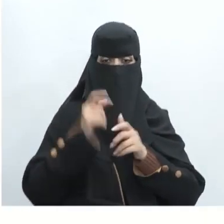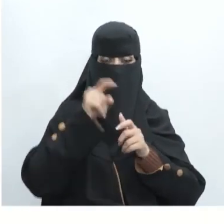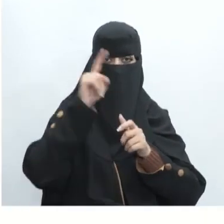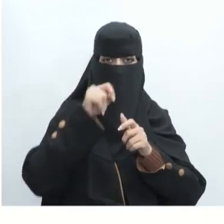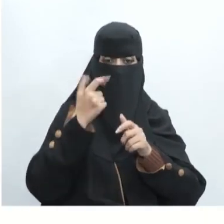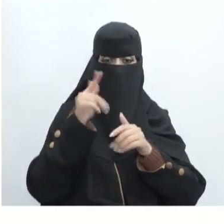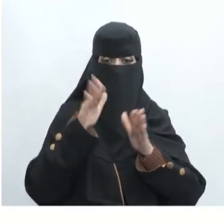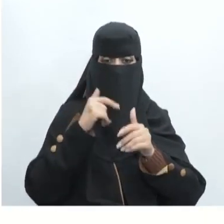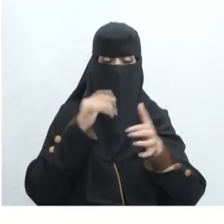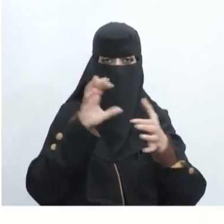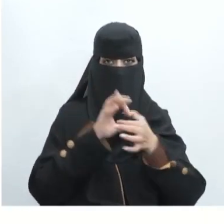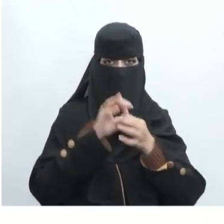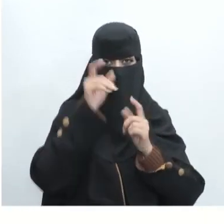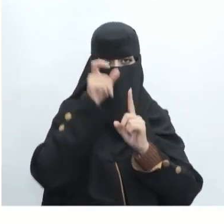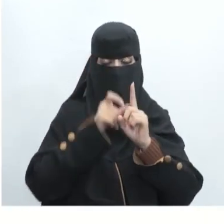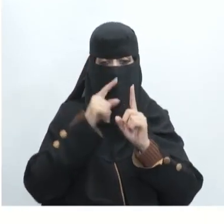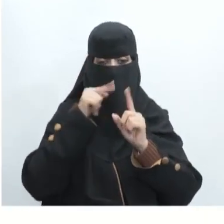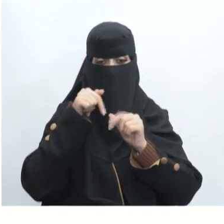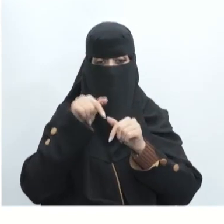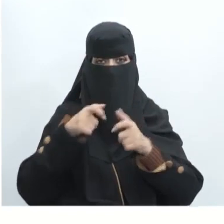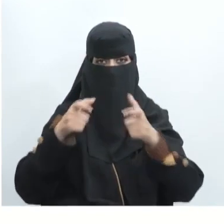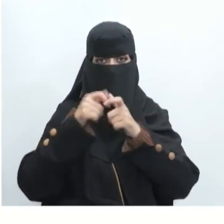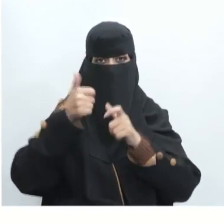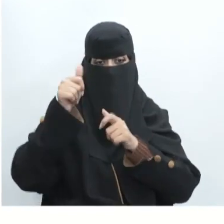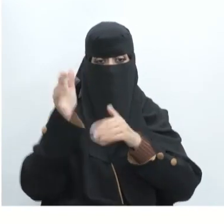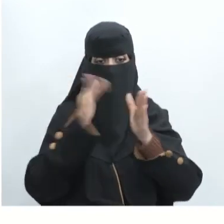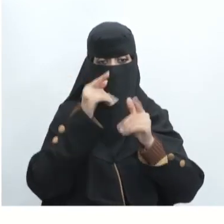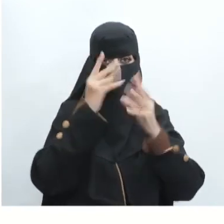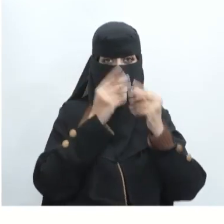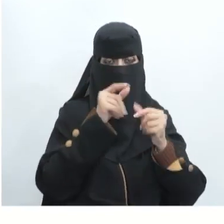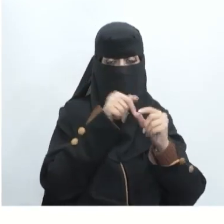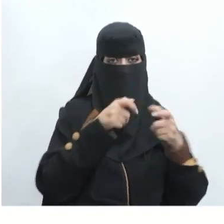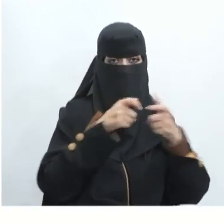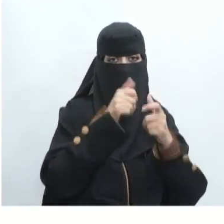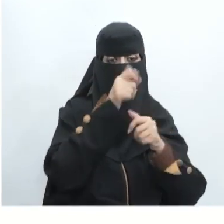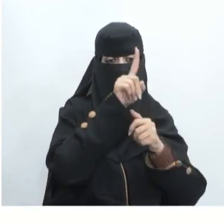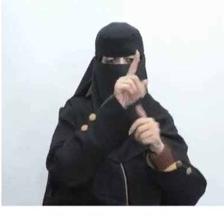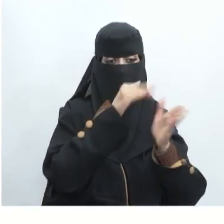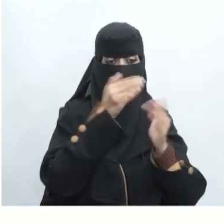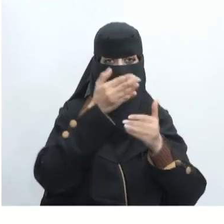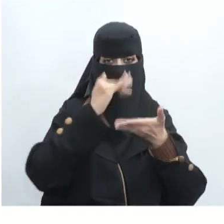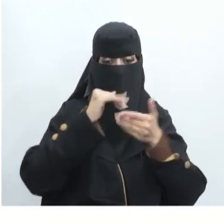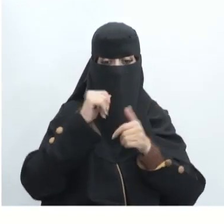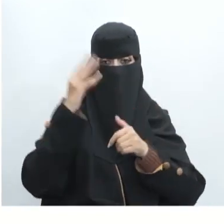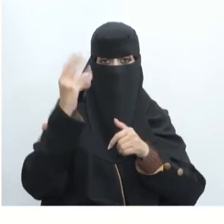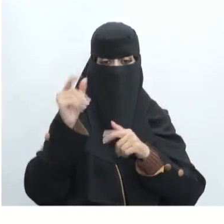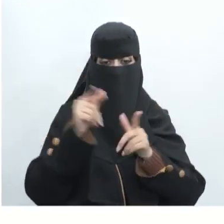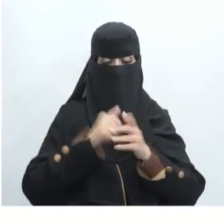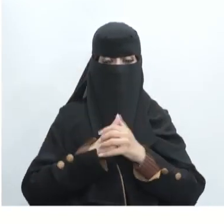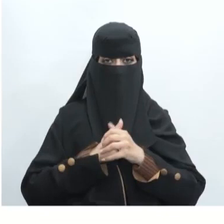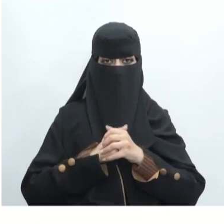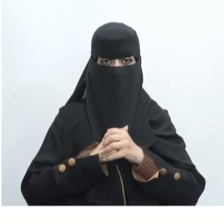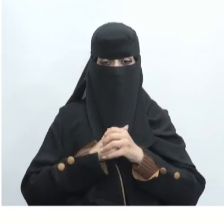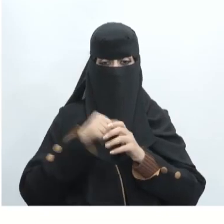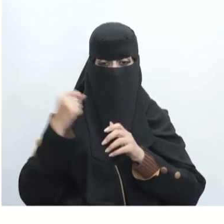السابع اربطوا لي ما في المجموعه الف بما يناسبها في المجموعه باء بدا